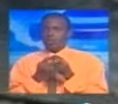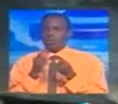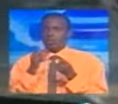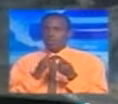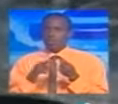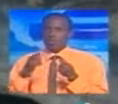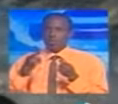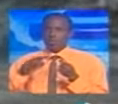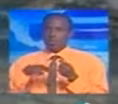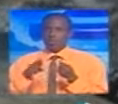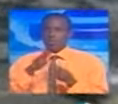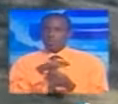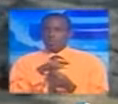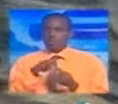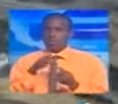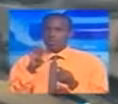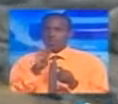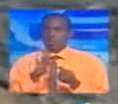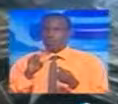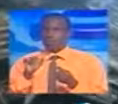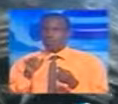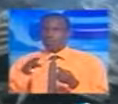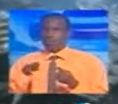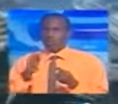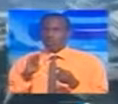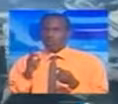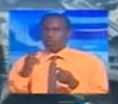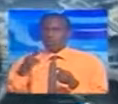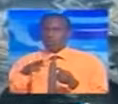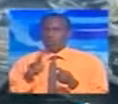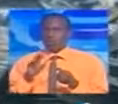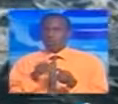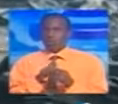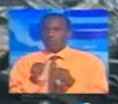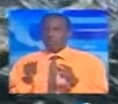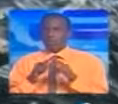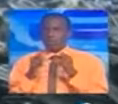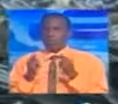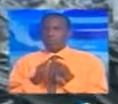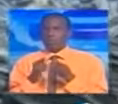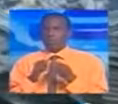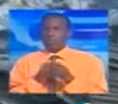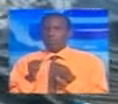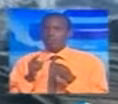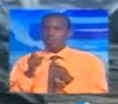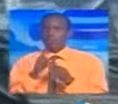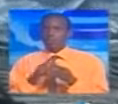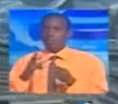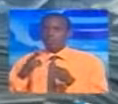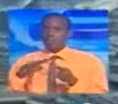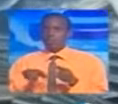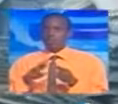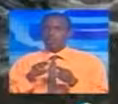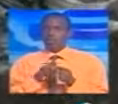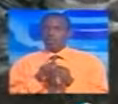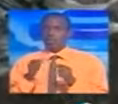les petites ruelles de ce quartier de Balbala. Les camions de pompiers sont restés donc bloqués loin des foyers de l'incendie qui s'est propagé